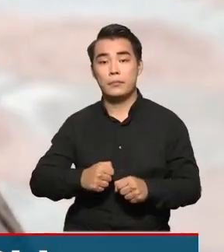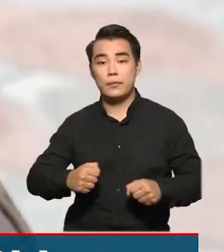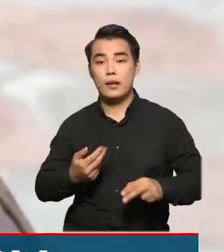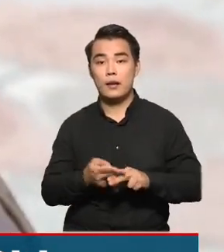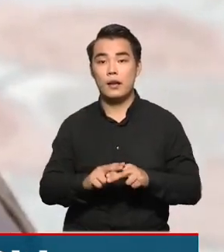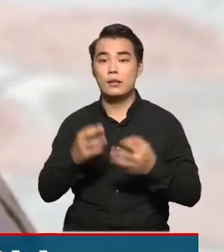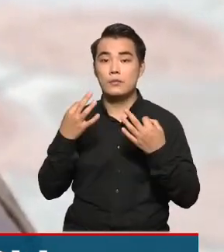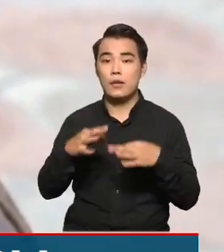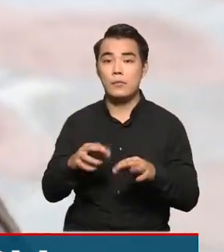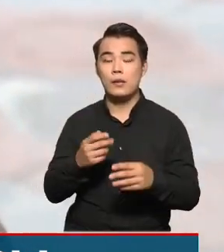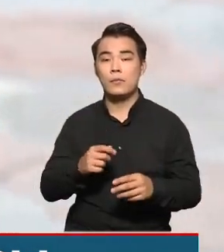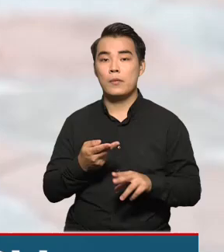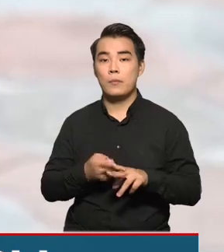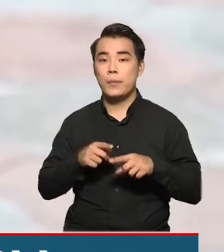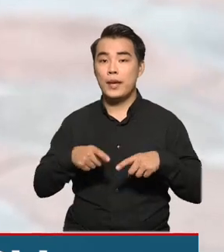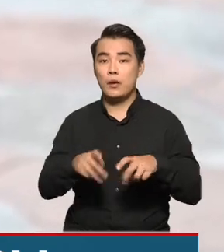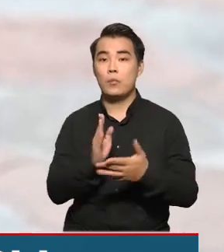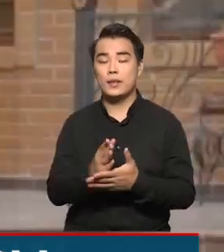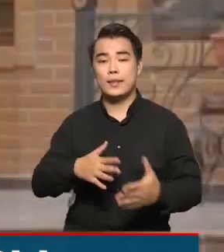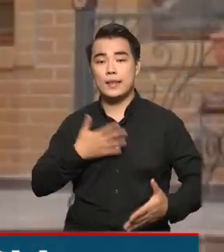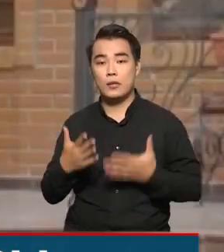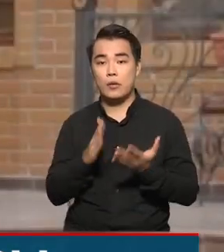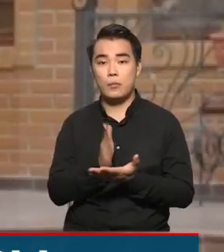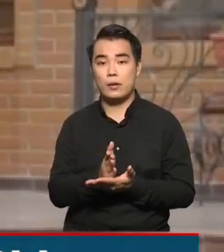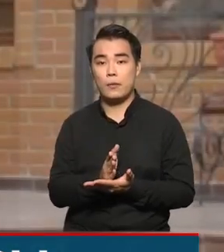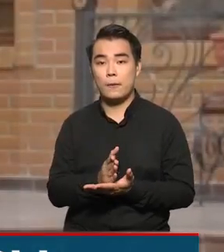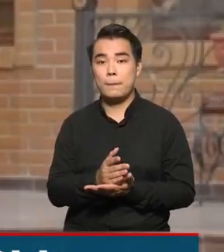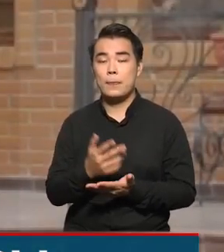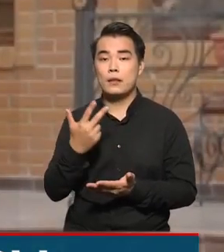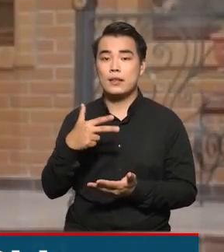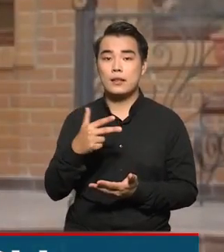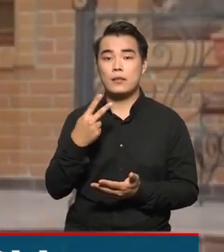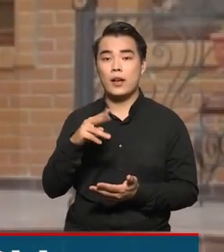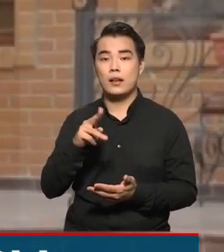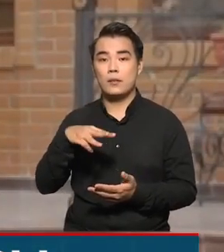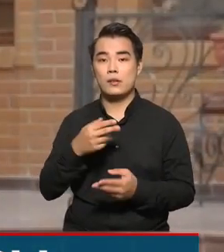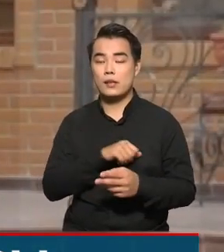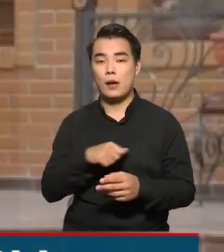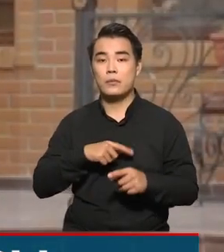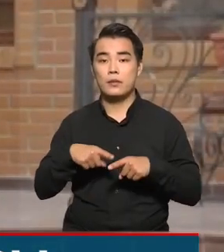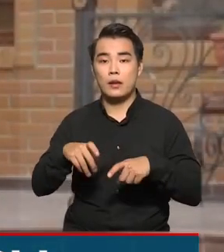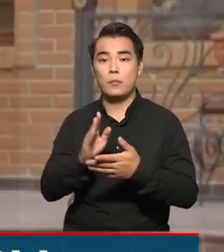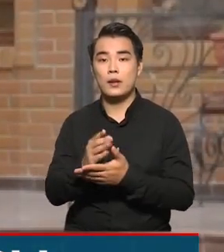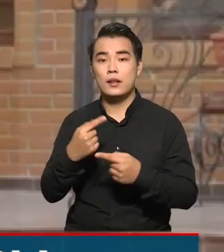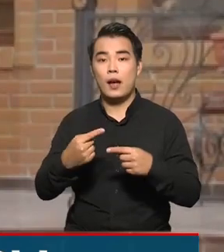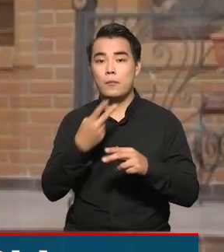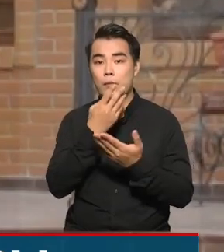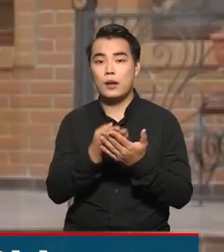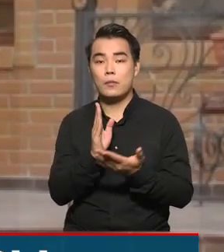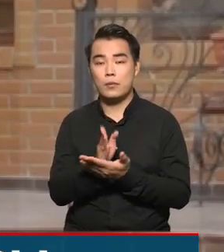жіберіп жүгіртеміз, дайындаймыз тренировка, яғни айтқанда 5 шақырым, 30 шақырымға дейін бара береді. Оның өзінің әртүрлі әдіс тәсілдері бар